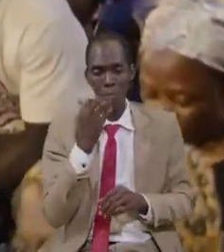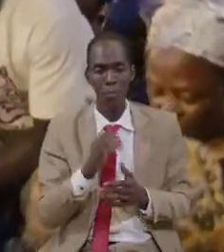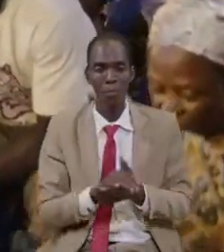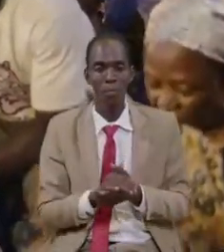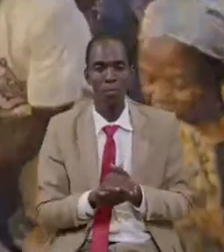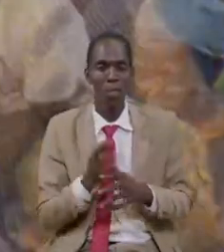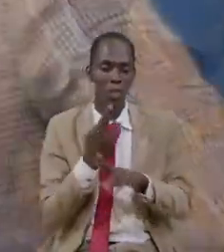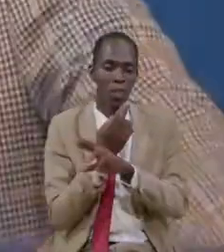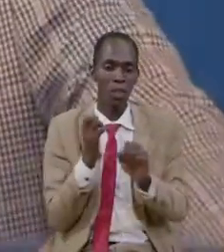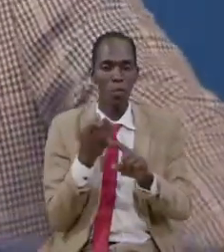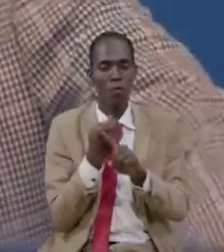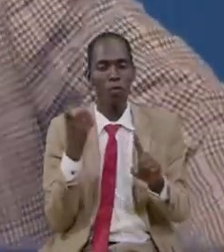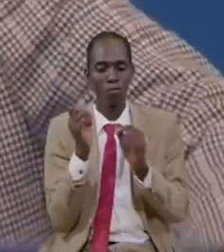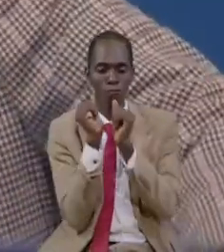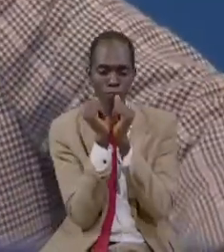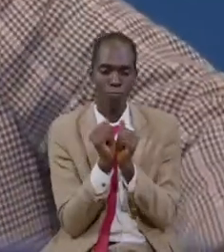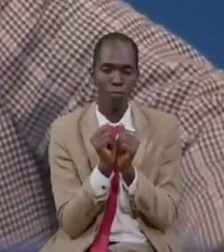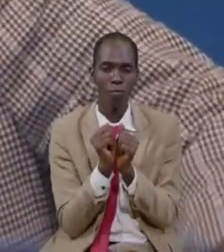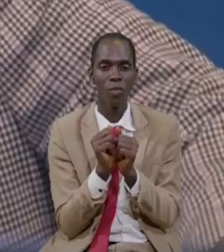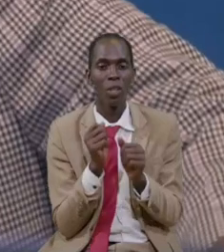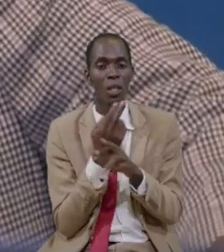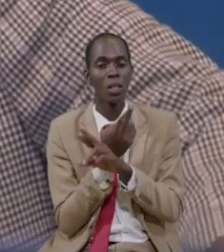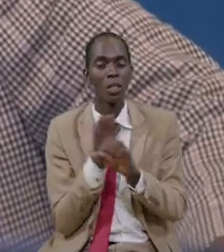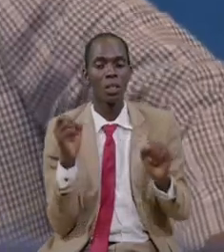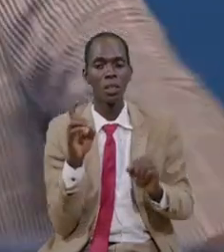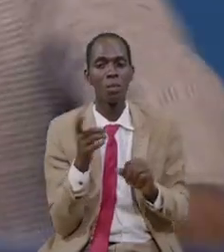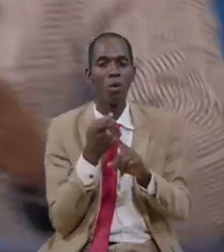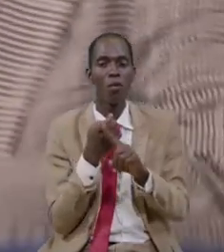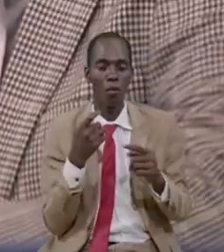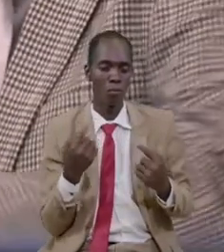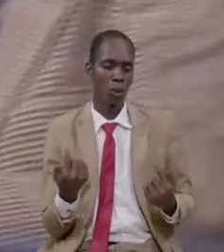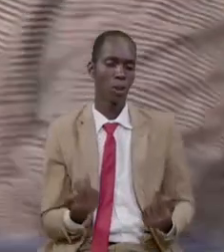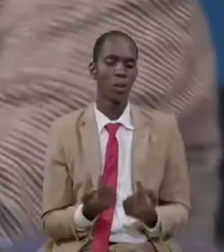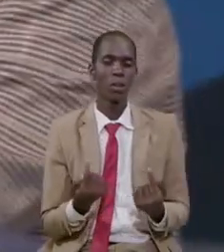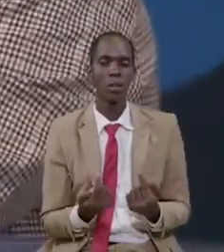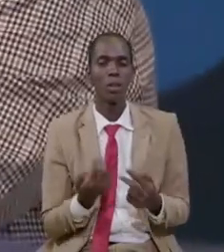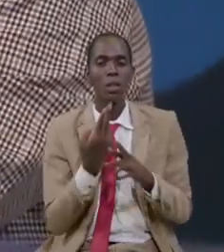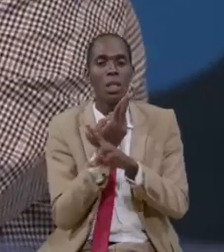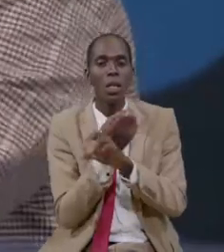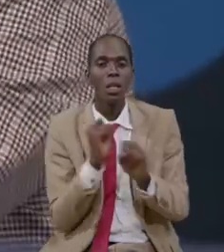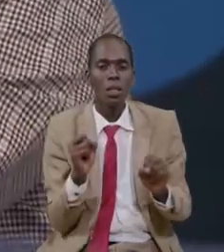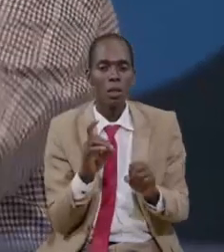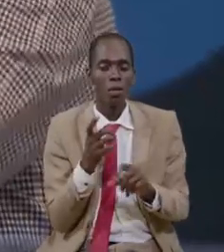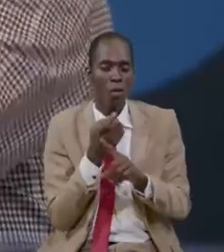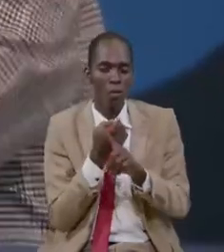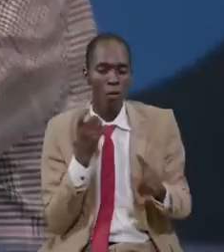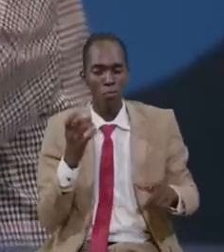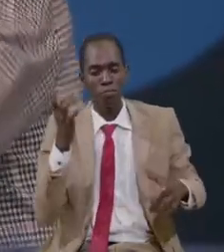Racheté de l'esclavage, racheté du péché, racheté de la